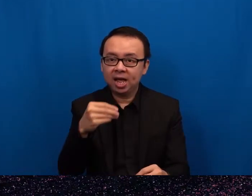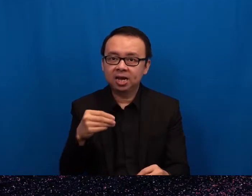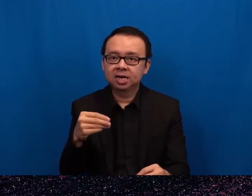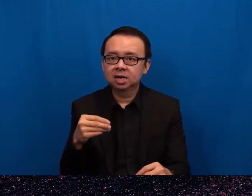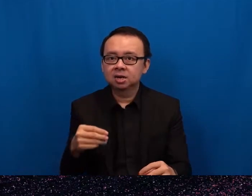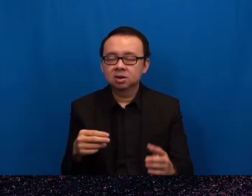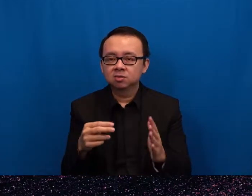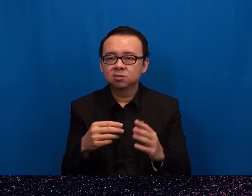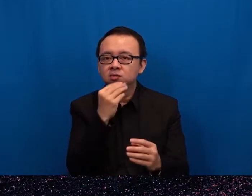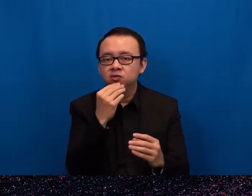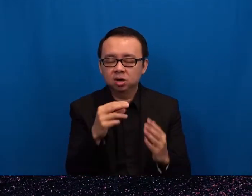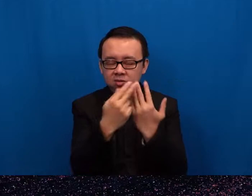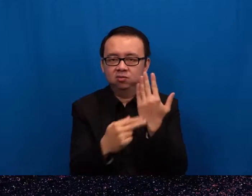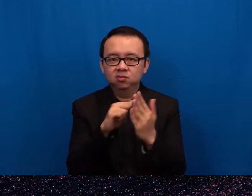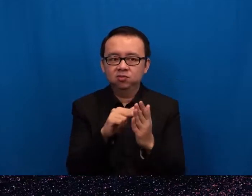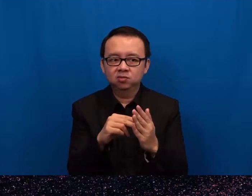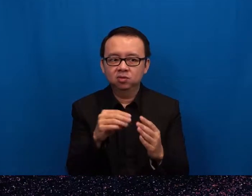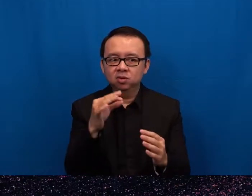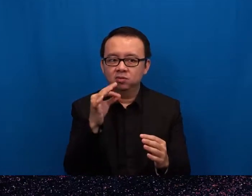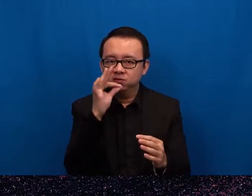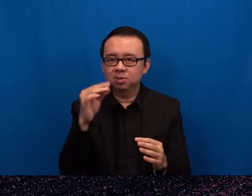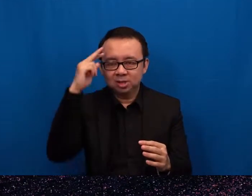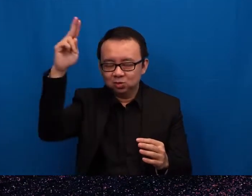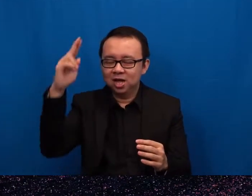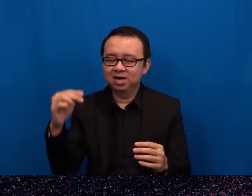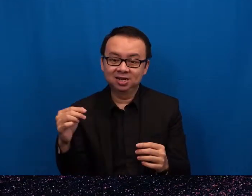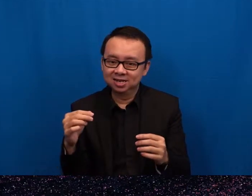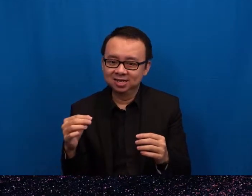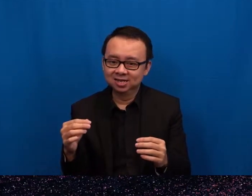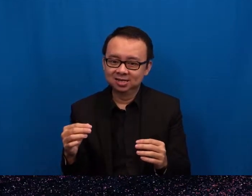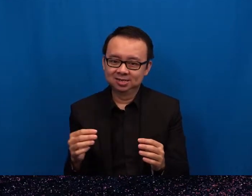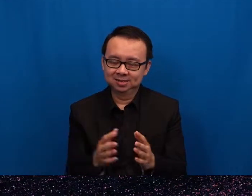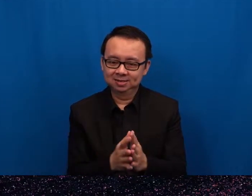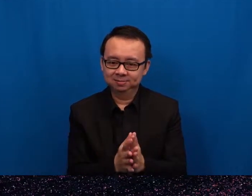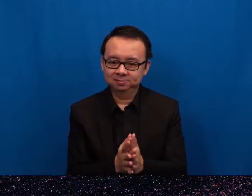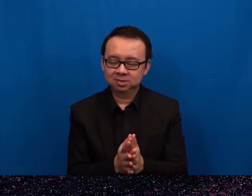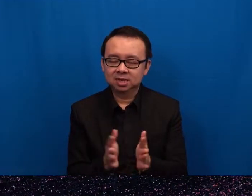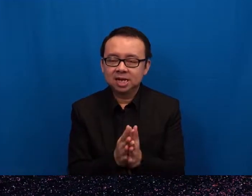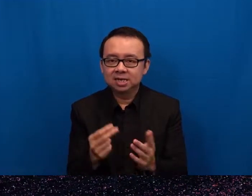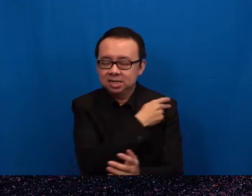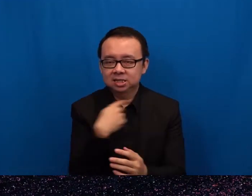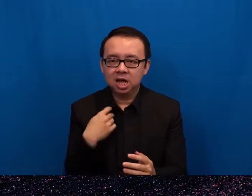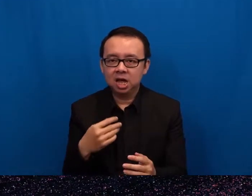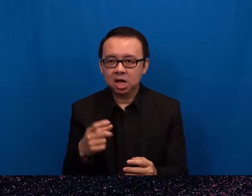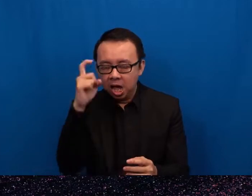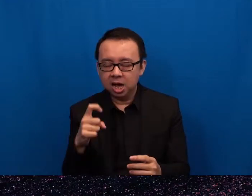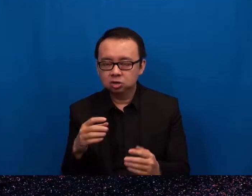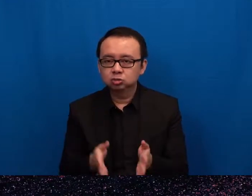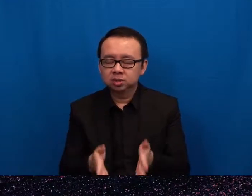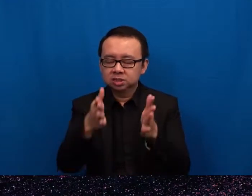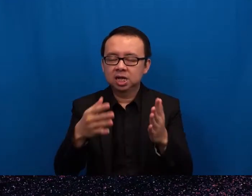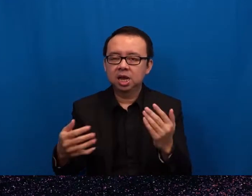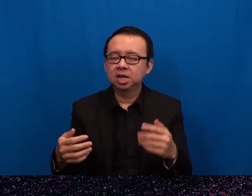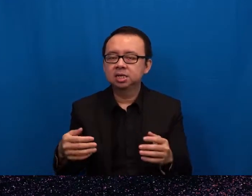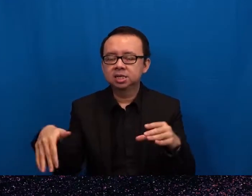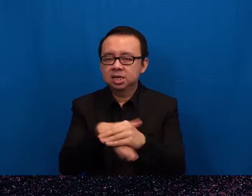bisa lanjut. Dan dia diberkati Tuhan karena dia adalah orang yang berjalan dengan Roh Kudus. Dan dia berkata, waktu sampai di Efesus